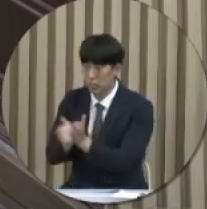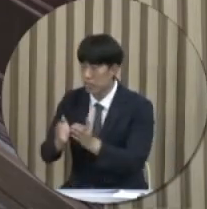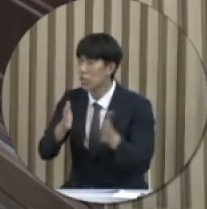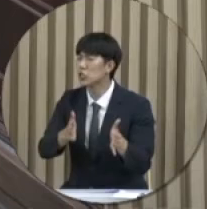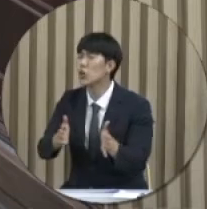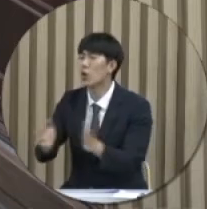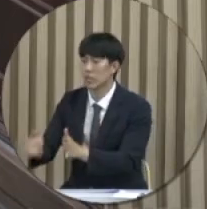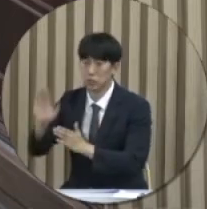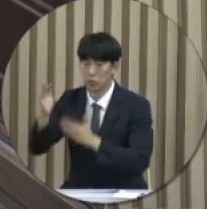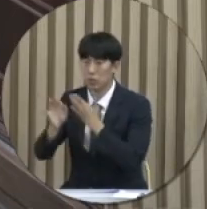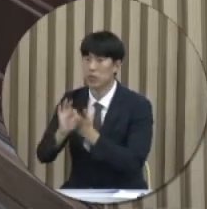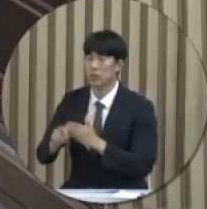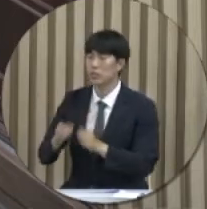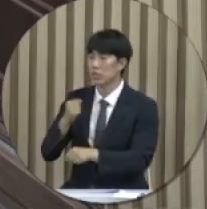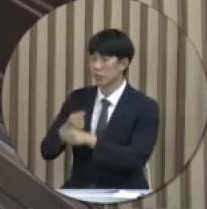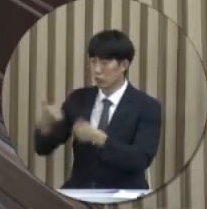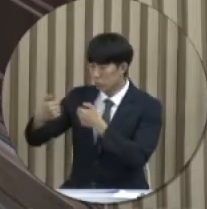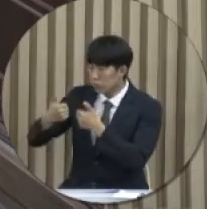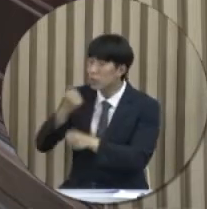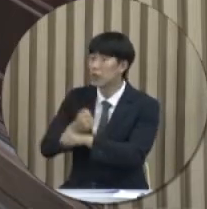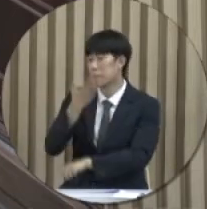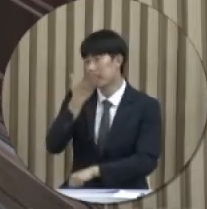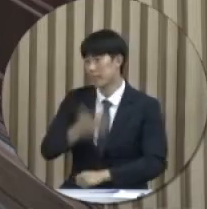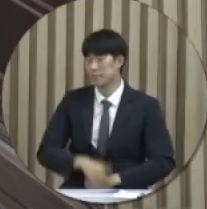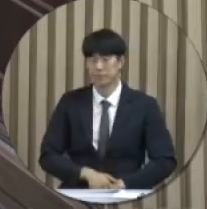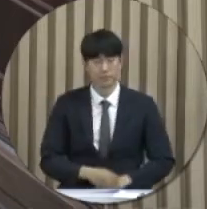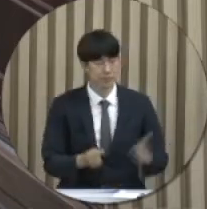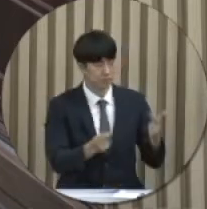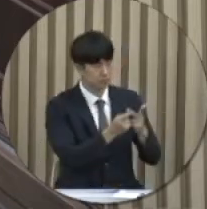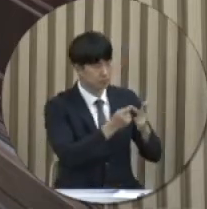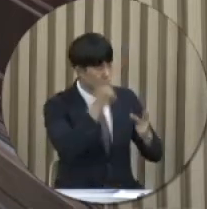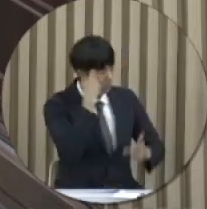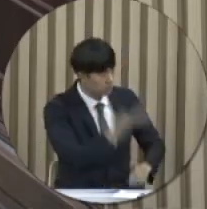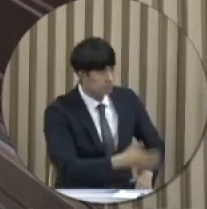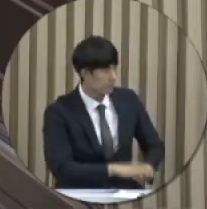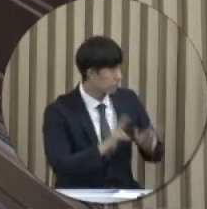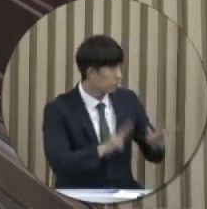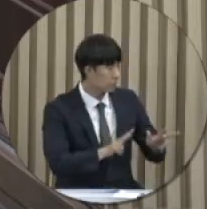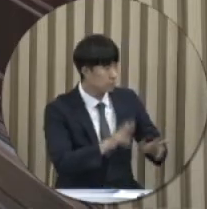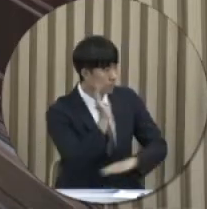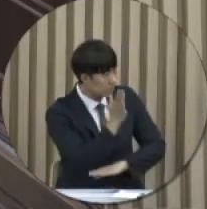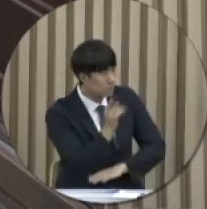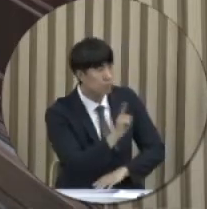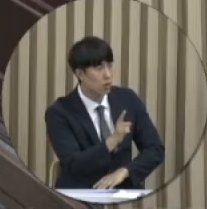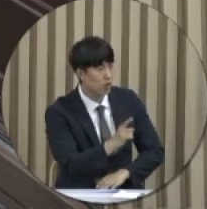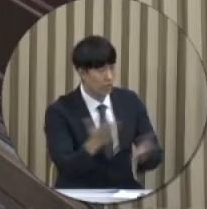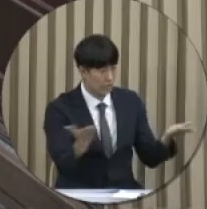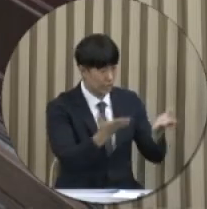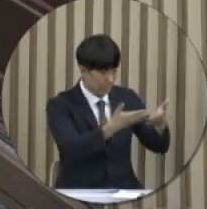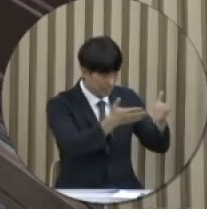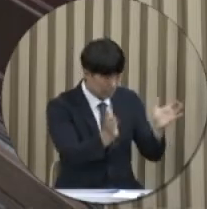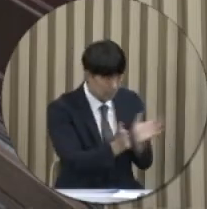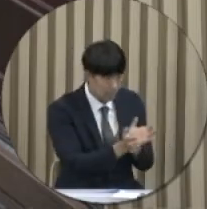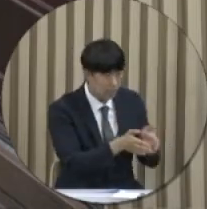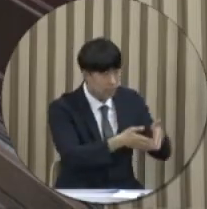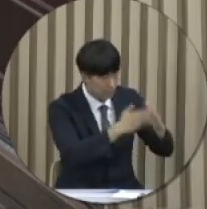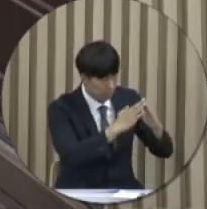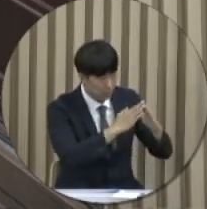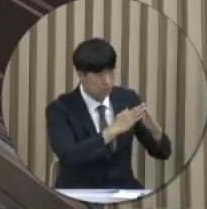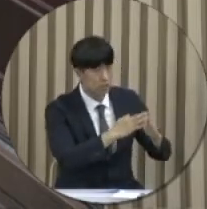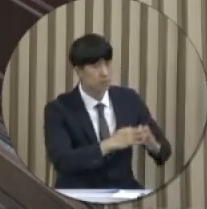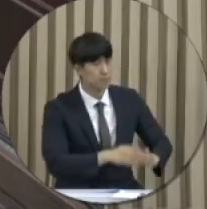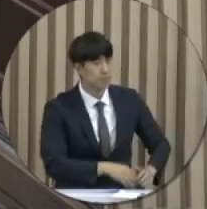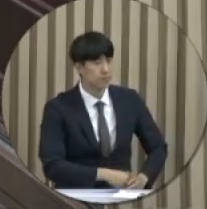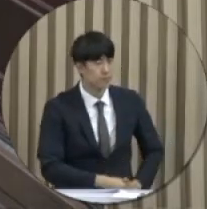할수 있다고 생각합니다. 네. 일곱 번째 질문인데요. 지금 계속 말씀하시던 TF팀에 대한 이야기인 것